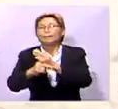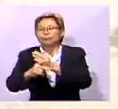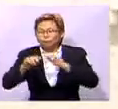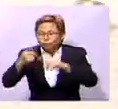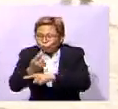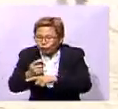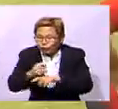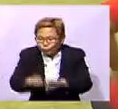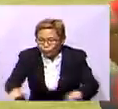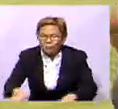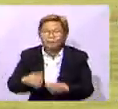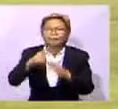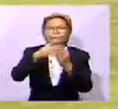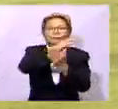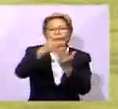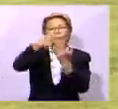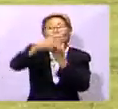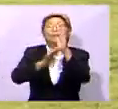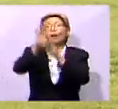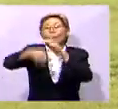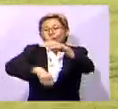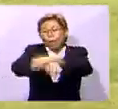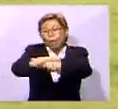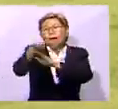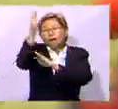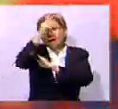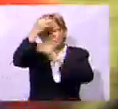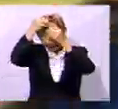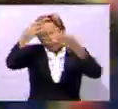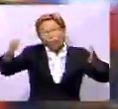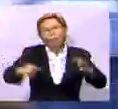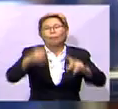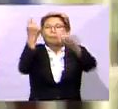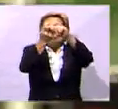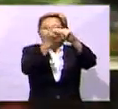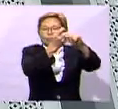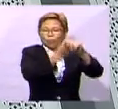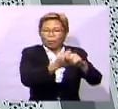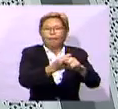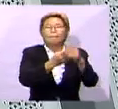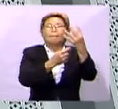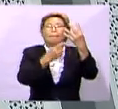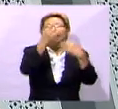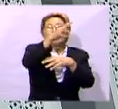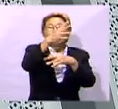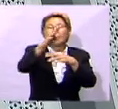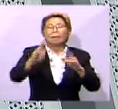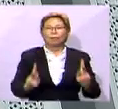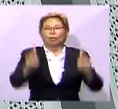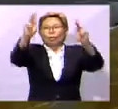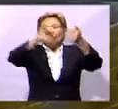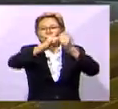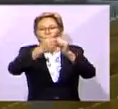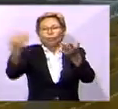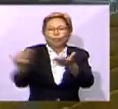program pembangunan bola sepak negara. Kerajaan juga mengumumkan pembinaan 14 kompleks sukan